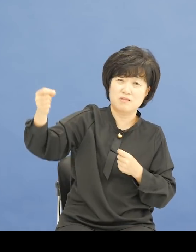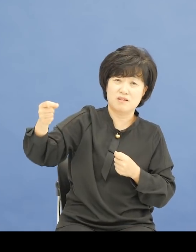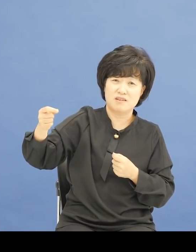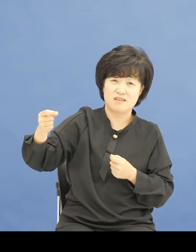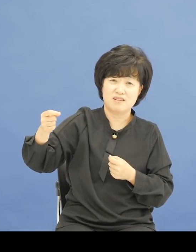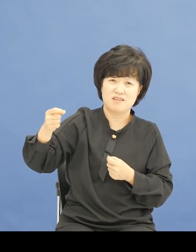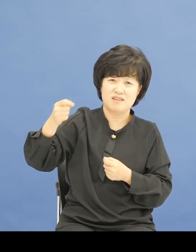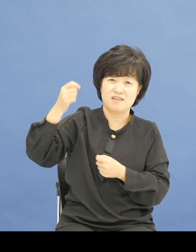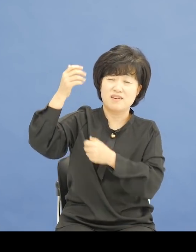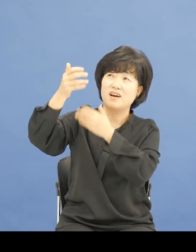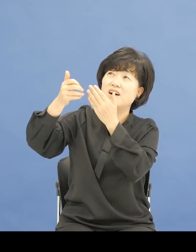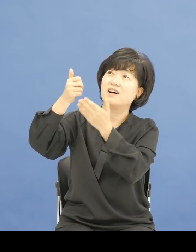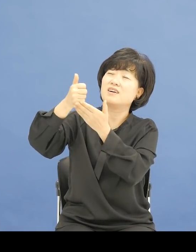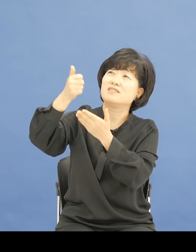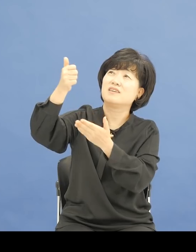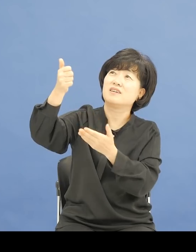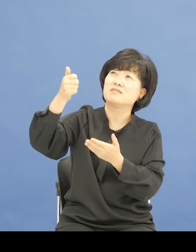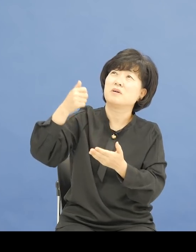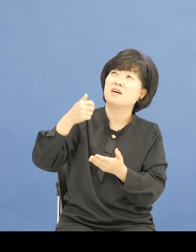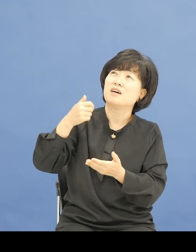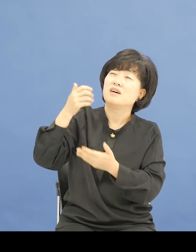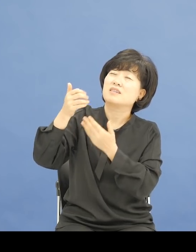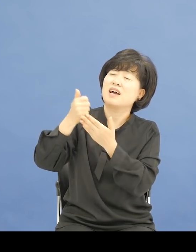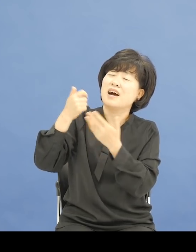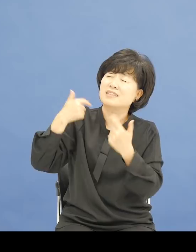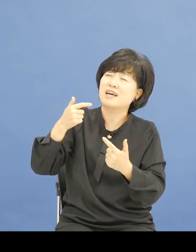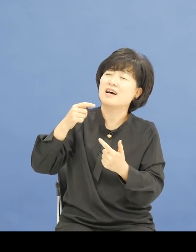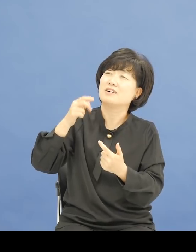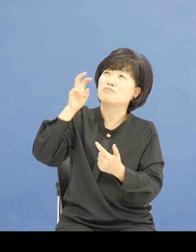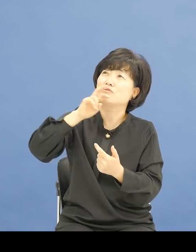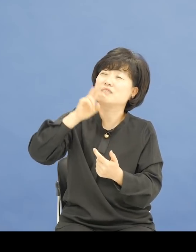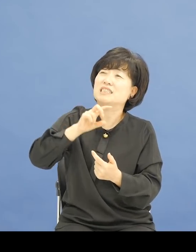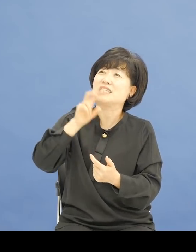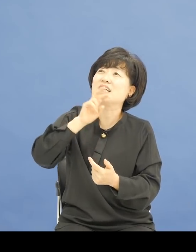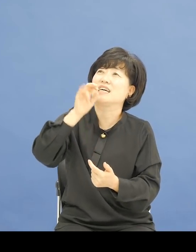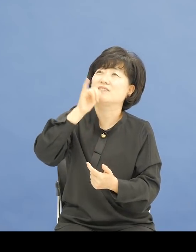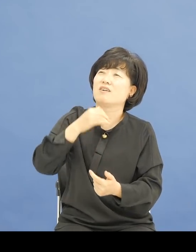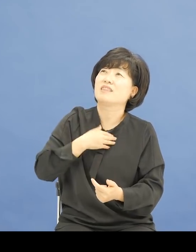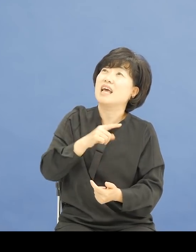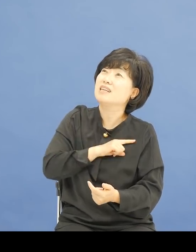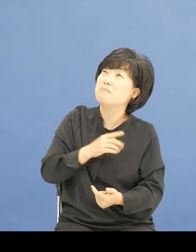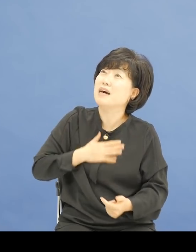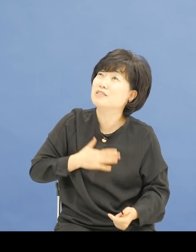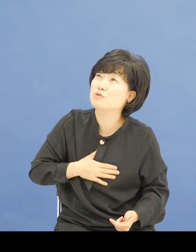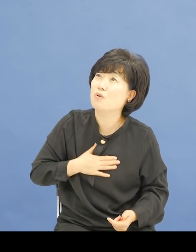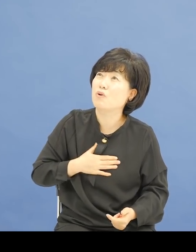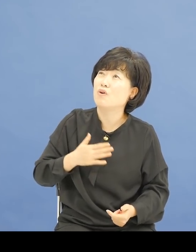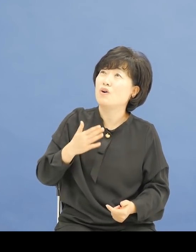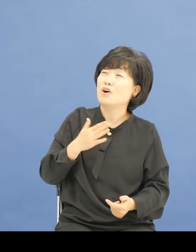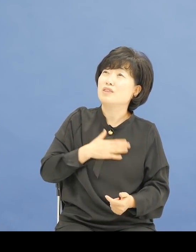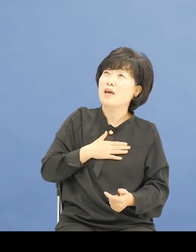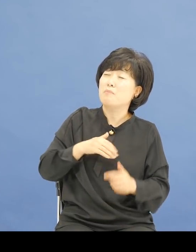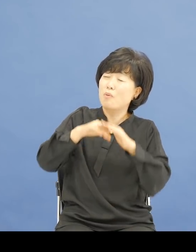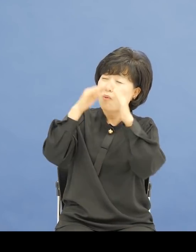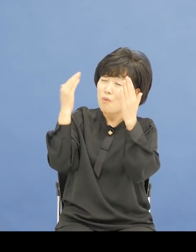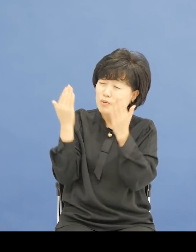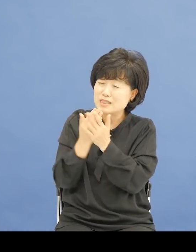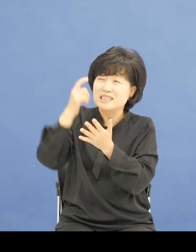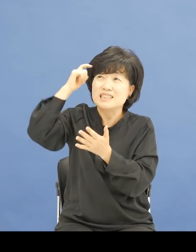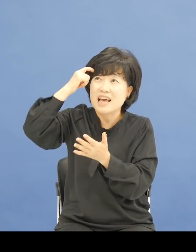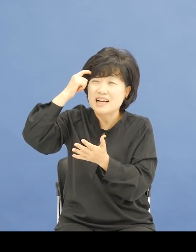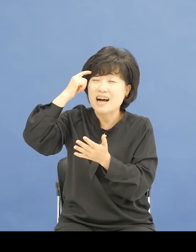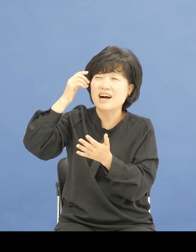하염없이 하나님 앞에 불렀던 찬양이 있거든요. 네, 어떤 찬양? 내 이름 아시죠? 내 모든 생각도 내 흐르는 눈물